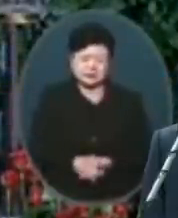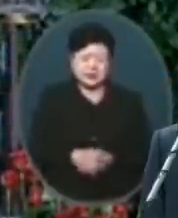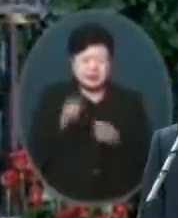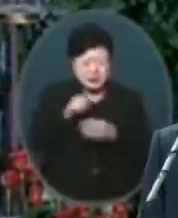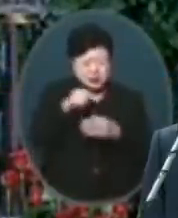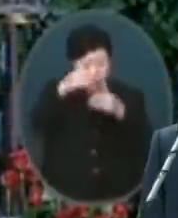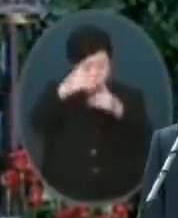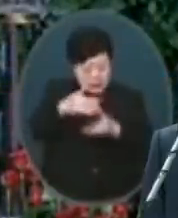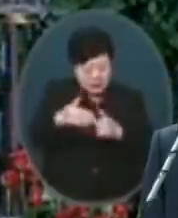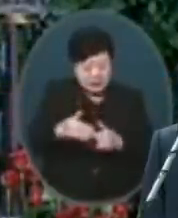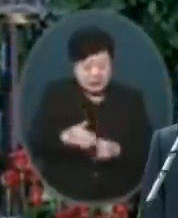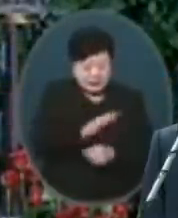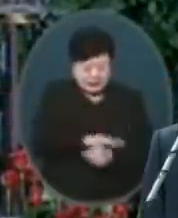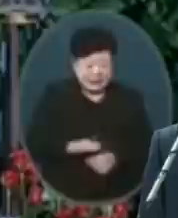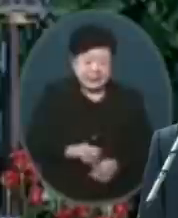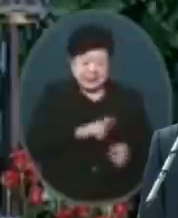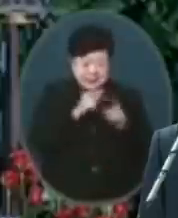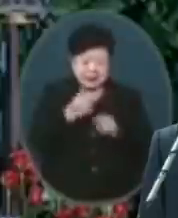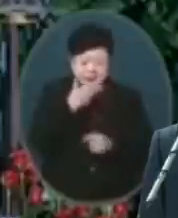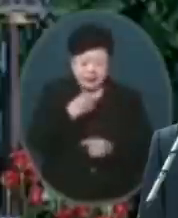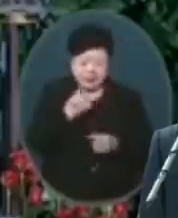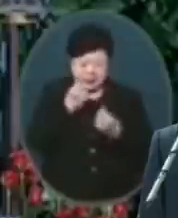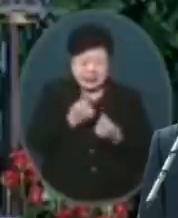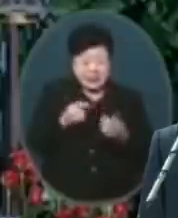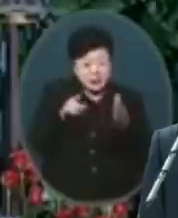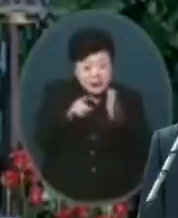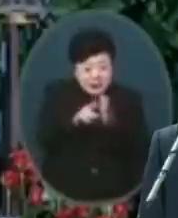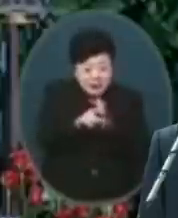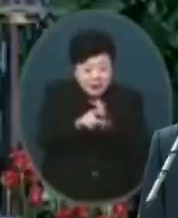삶의 과정에서 우리가 잘 살고 행복하게 살려면